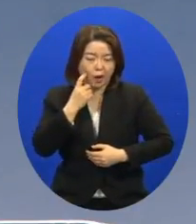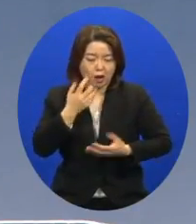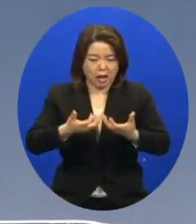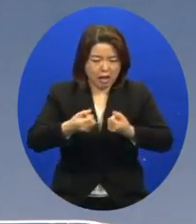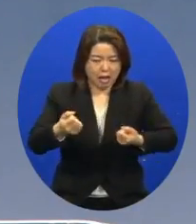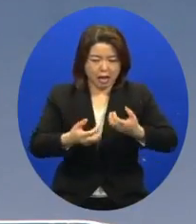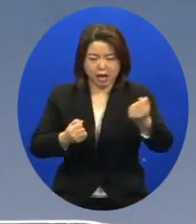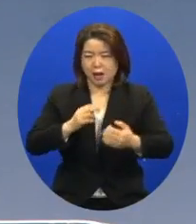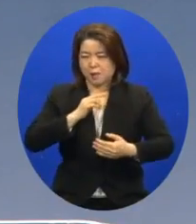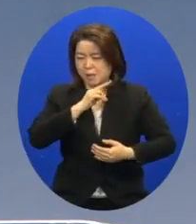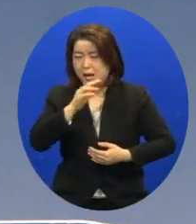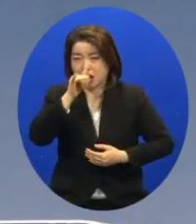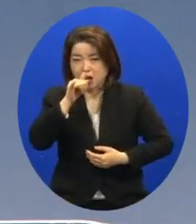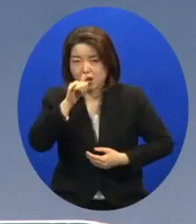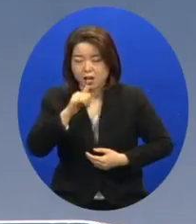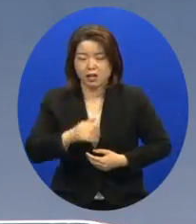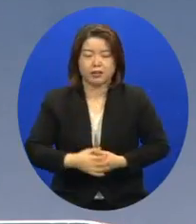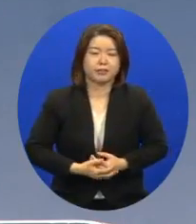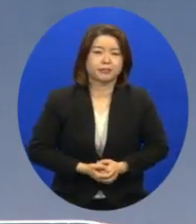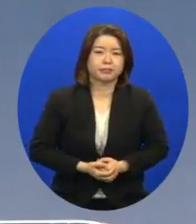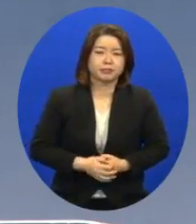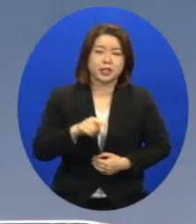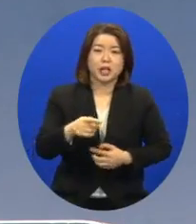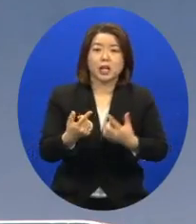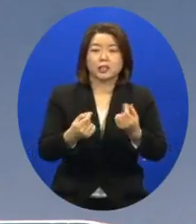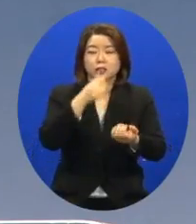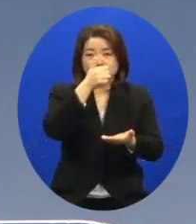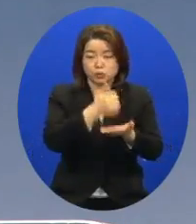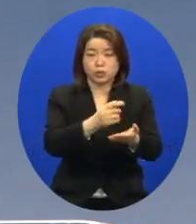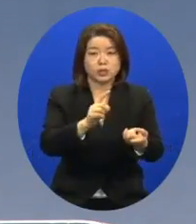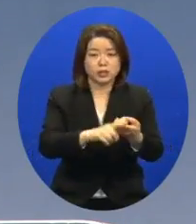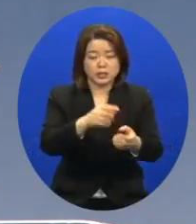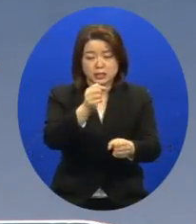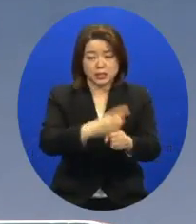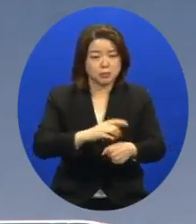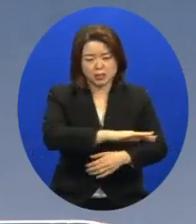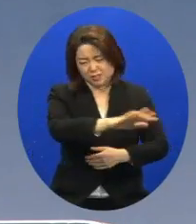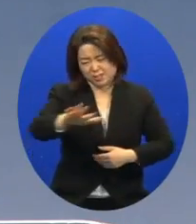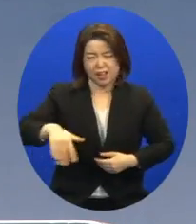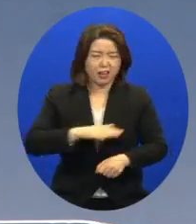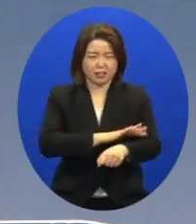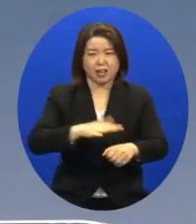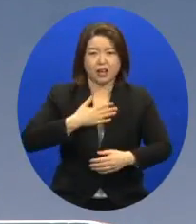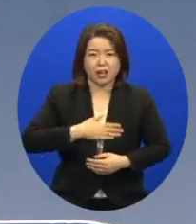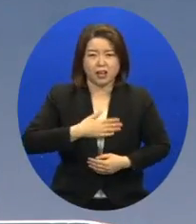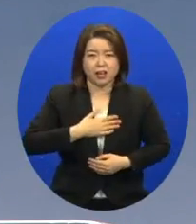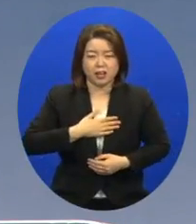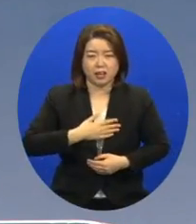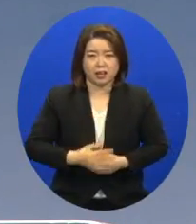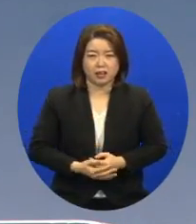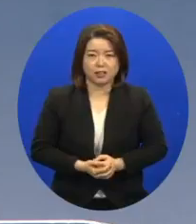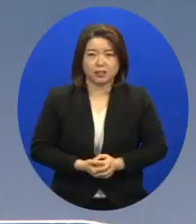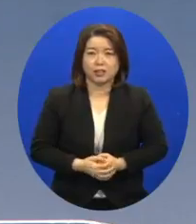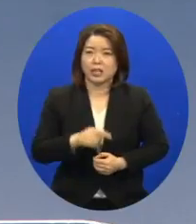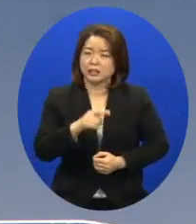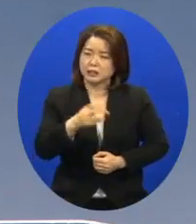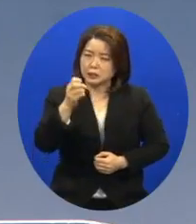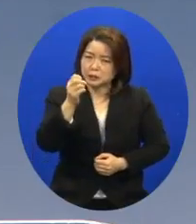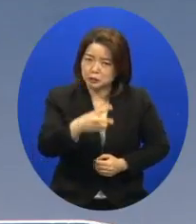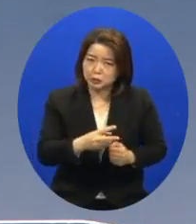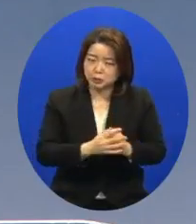시기가 있었습니다 그런 죄에 대해서는 이미 우리가 다 잘 압니다 그걸 또